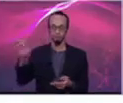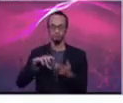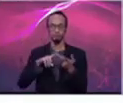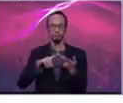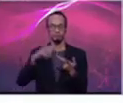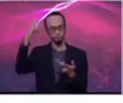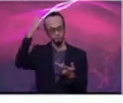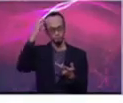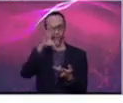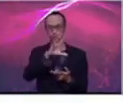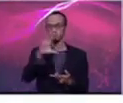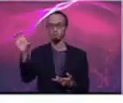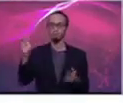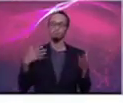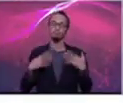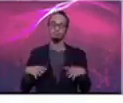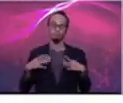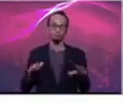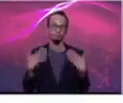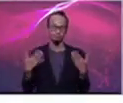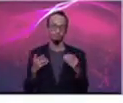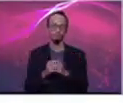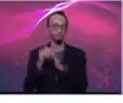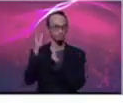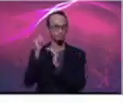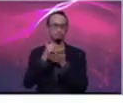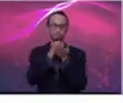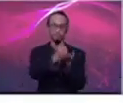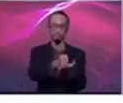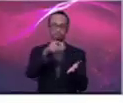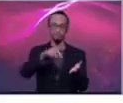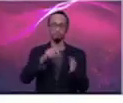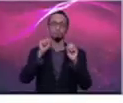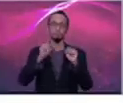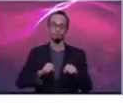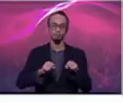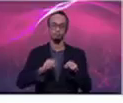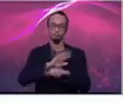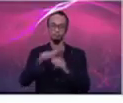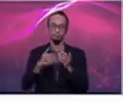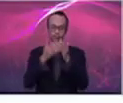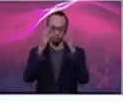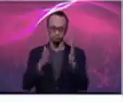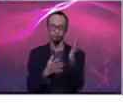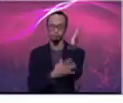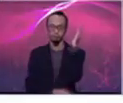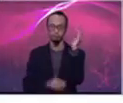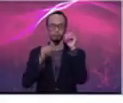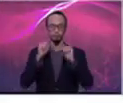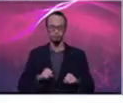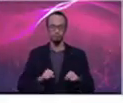Selangor 500 baju raya Yapin berharap sumbangan ini sedikit sebanyak dapat memastikan golongan memerlukan dapat meraikan